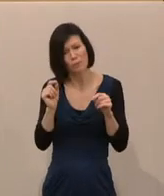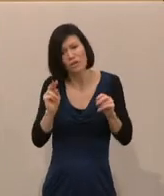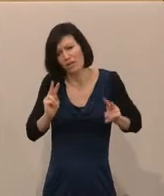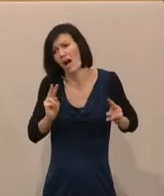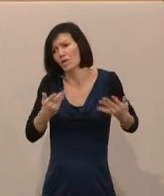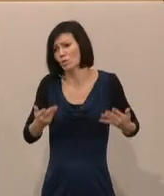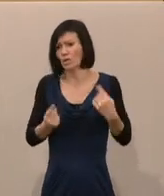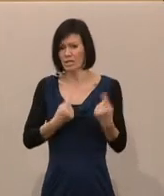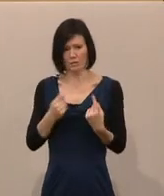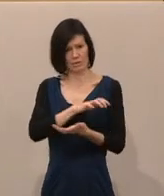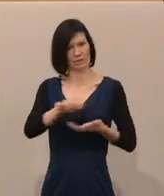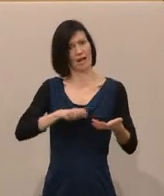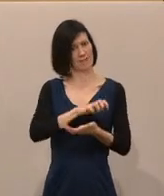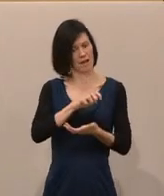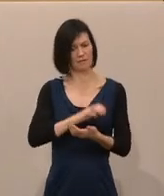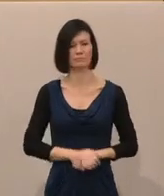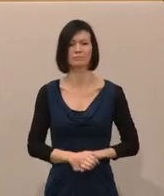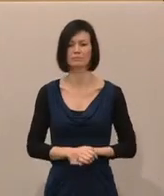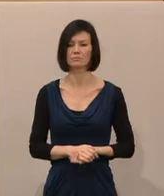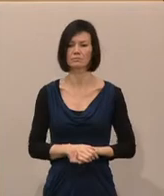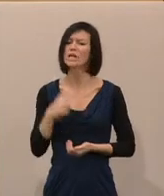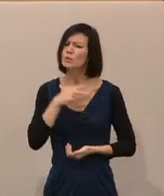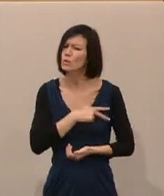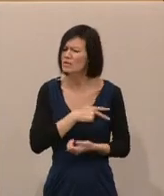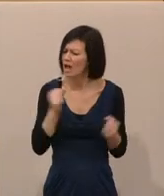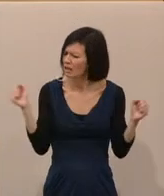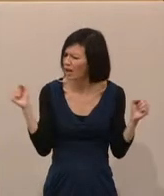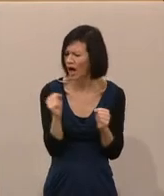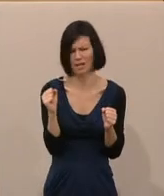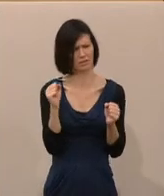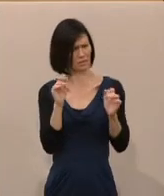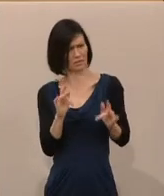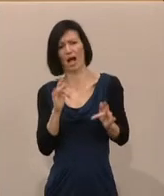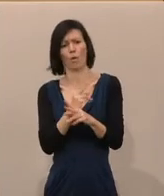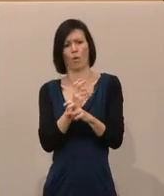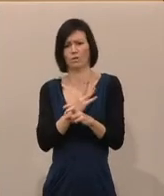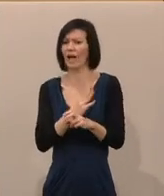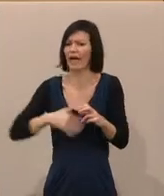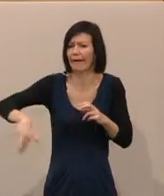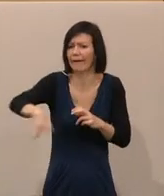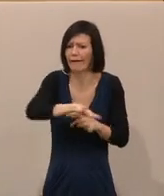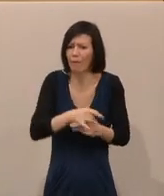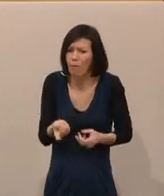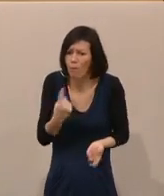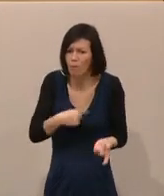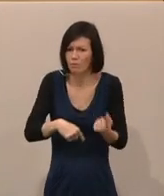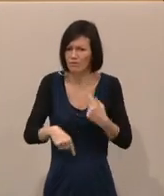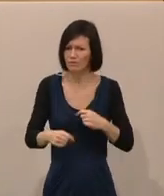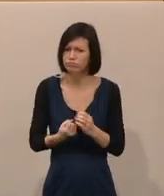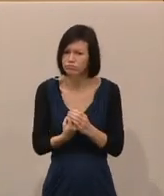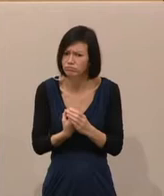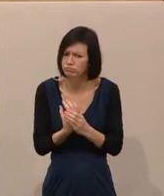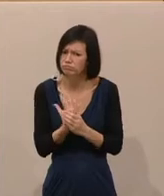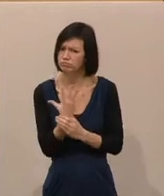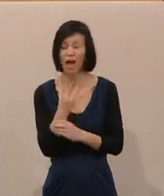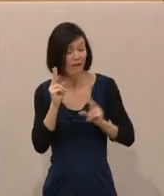Skandal. Ja, soziale Kälte hat in dieses Land Einzug gehalten. Eine Schande für ein reiches Land